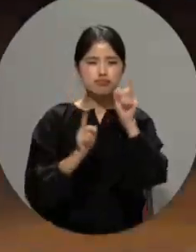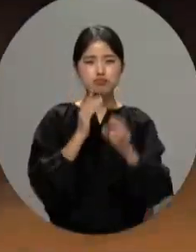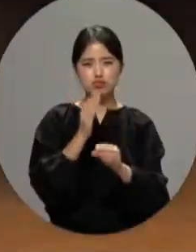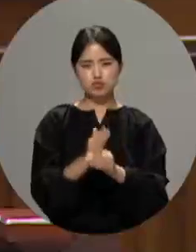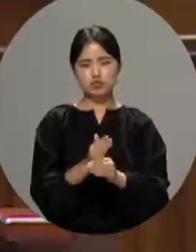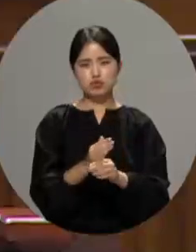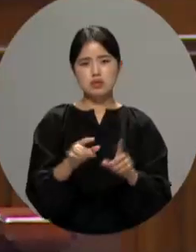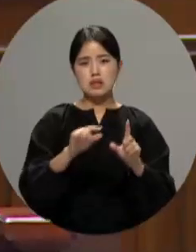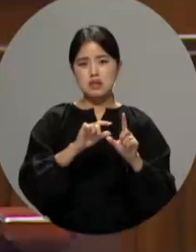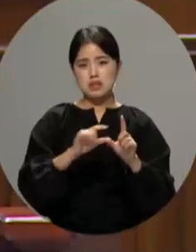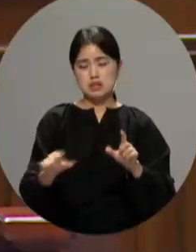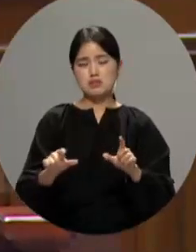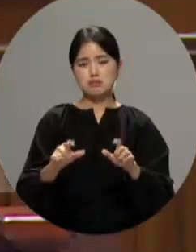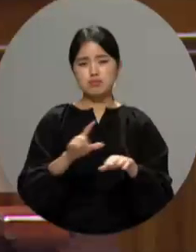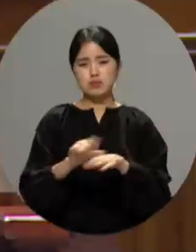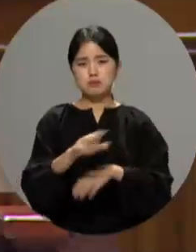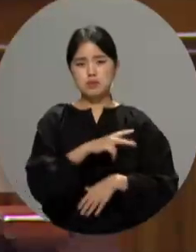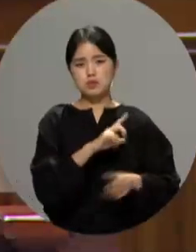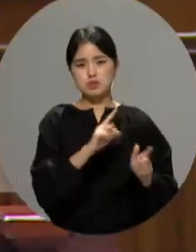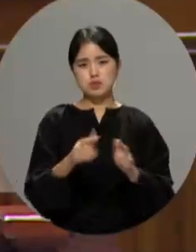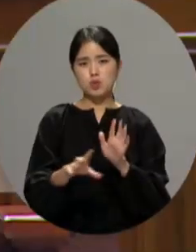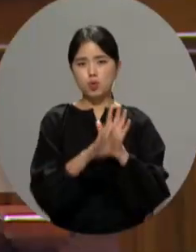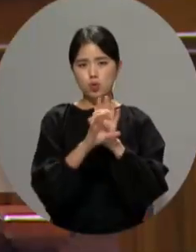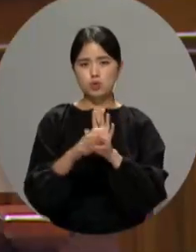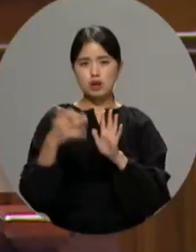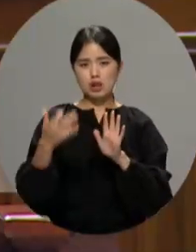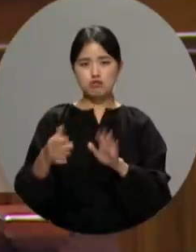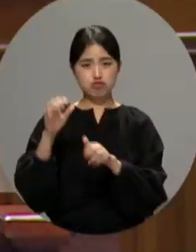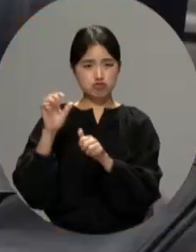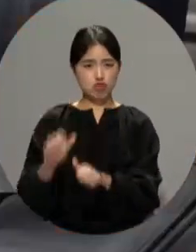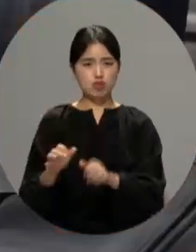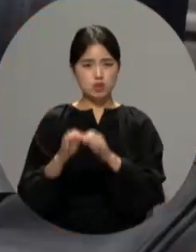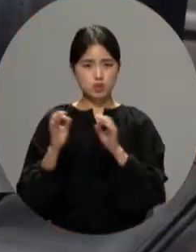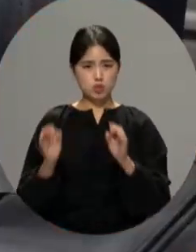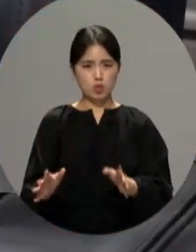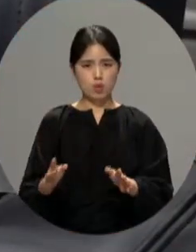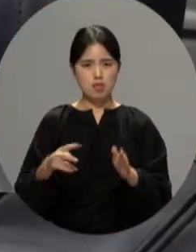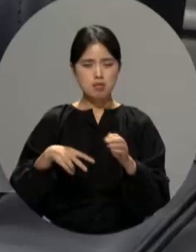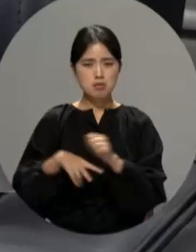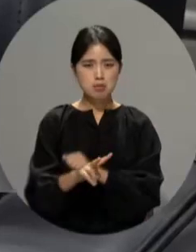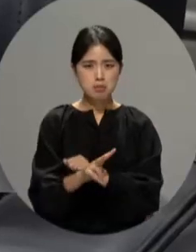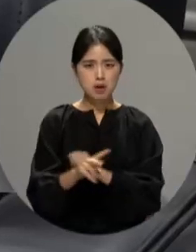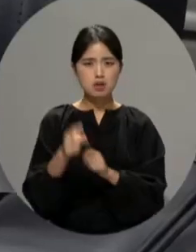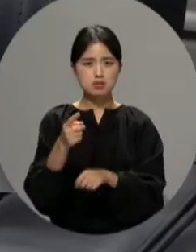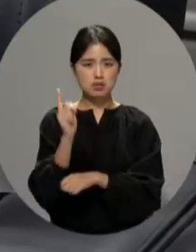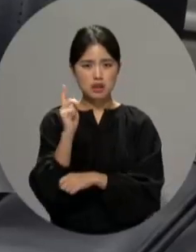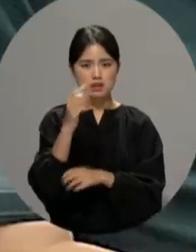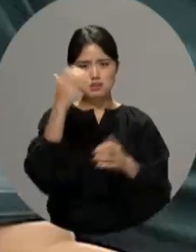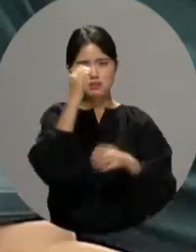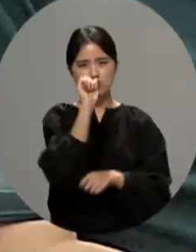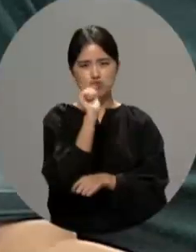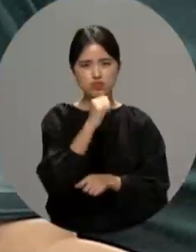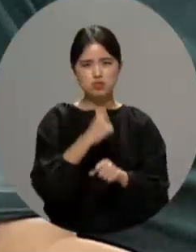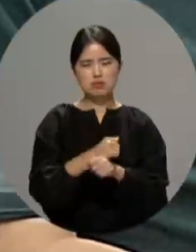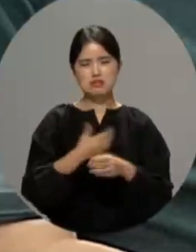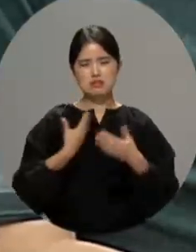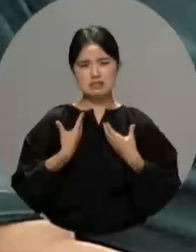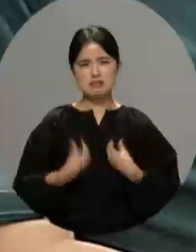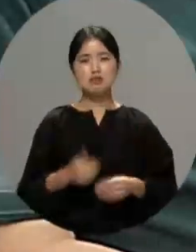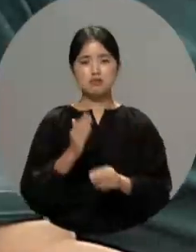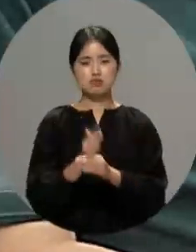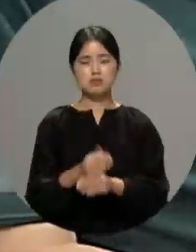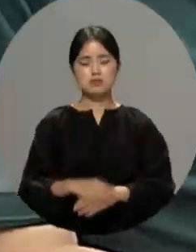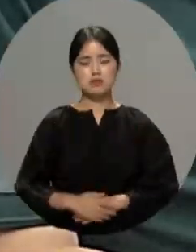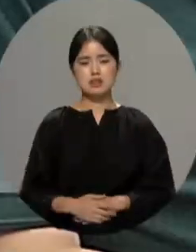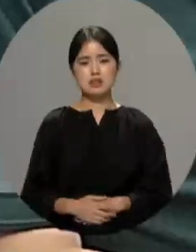특히 일부 지방의원들은 코로나19 격리 기간에 낚시를 가거나 연이은 음주운전 적발로 실망감을 안겨주고